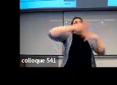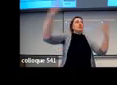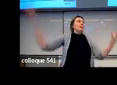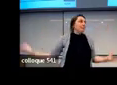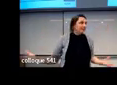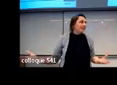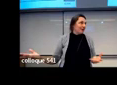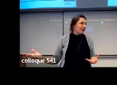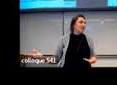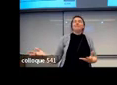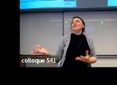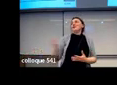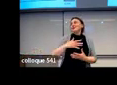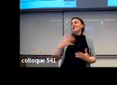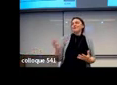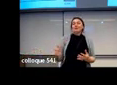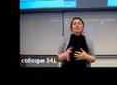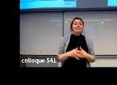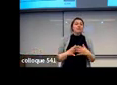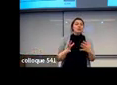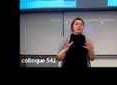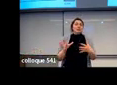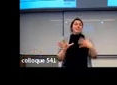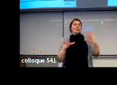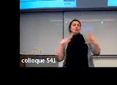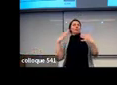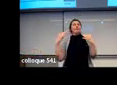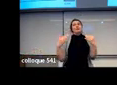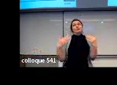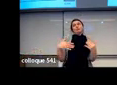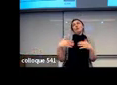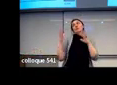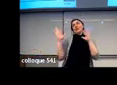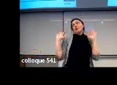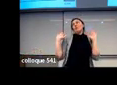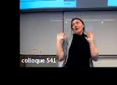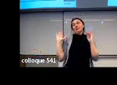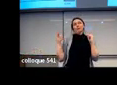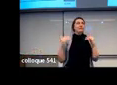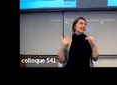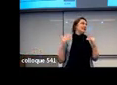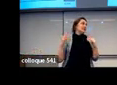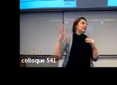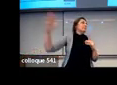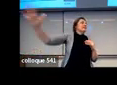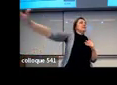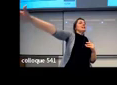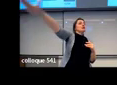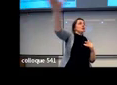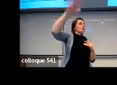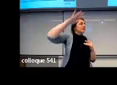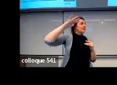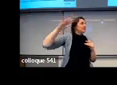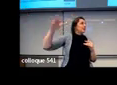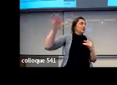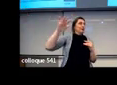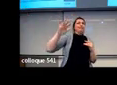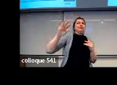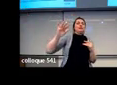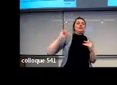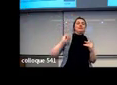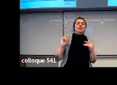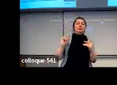lire tous les chapitres francophones finement. Fait que, bref, on s'est trouvé avec une communication à deux vitesses. Il s'est passé quelque chose dans le